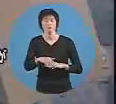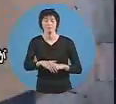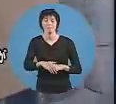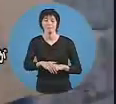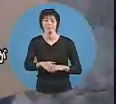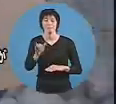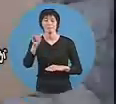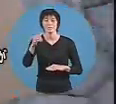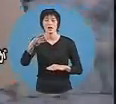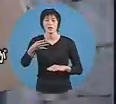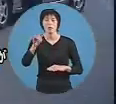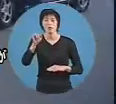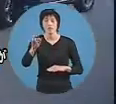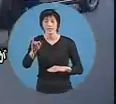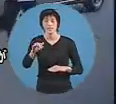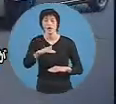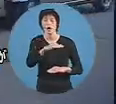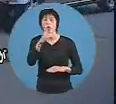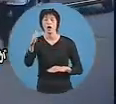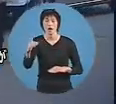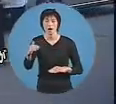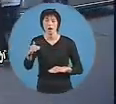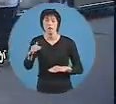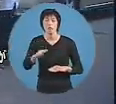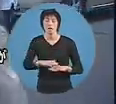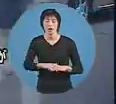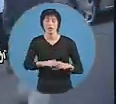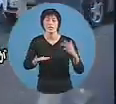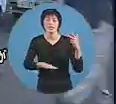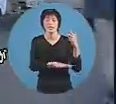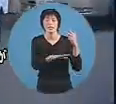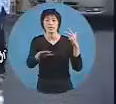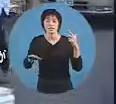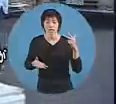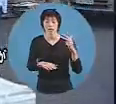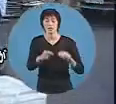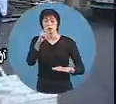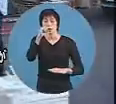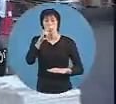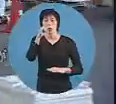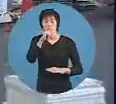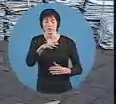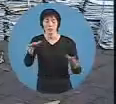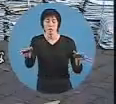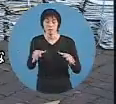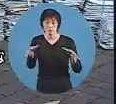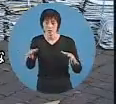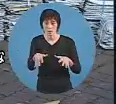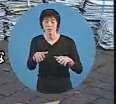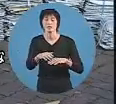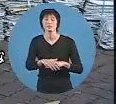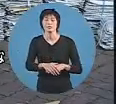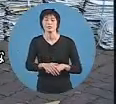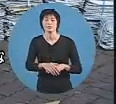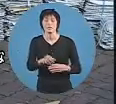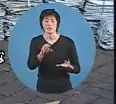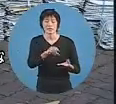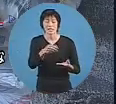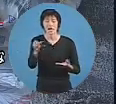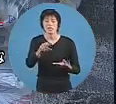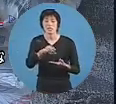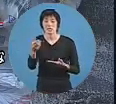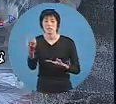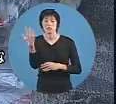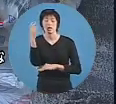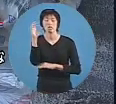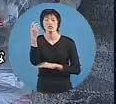弥生が丘で積極的に取り組んでいるのが資源ゴミの集団回収です。 雑誌、新聞紙、